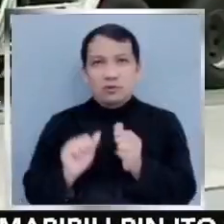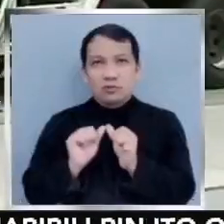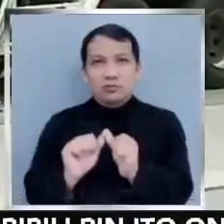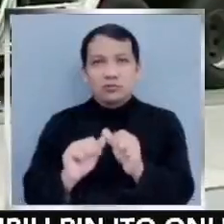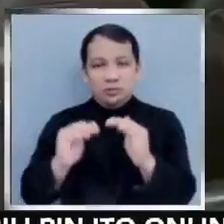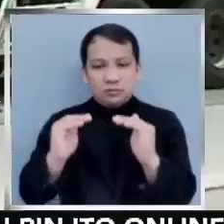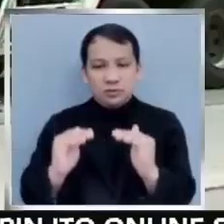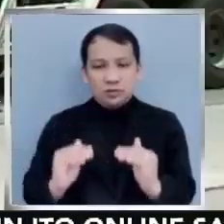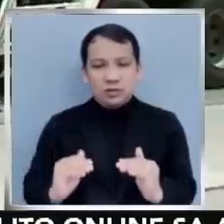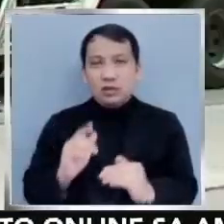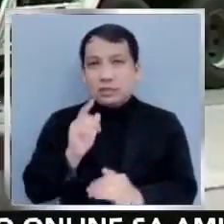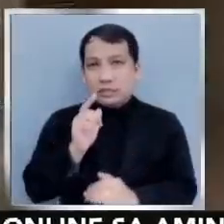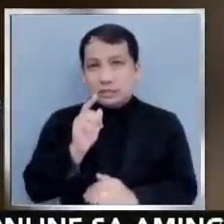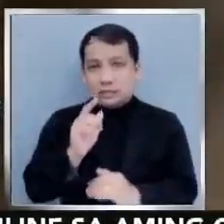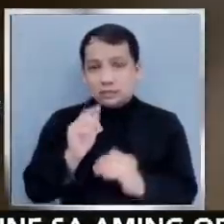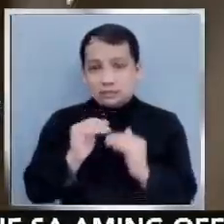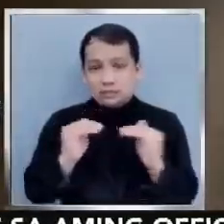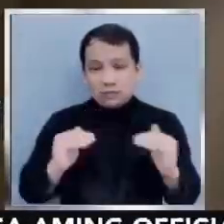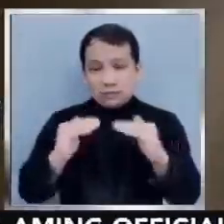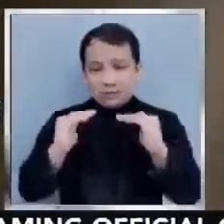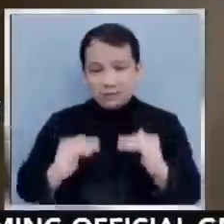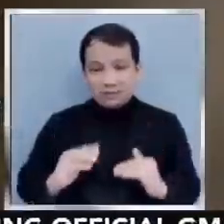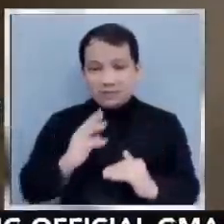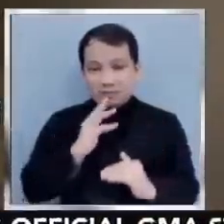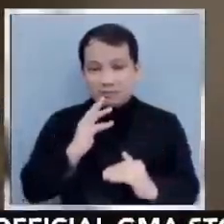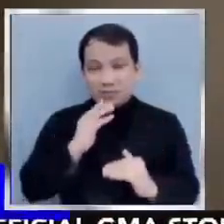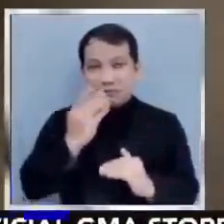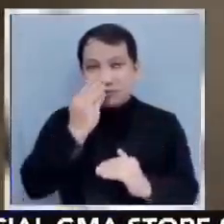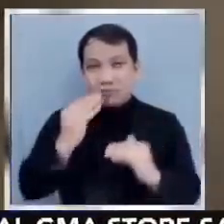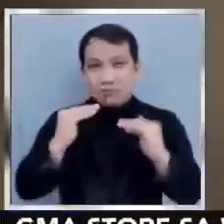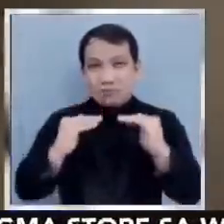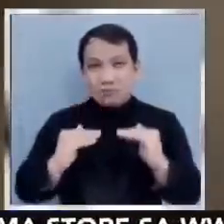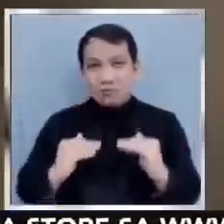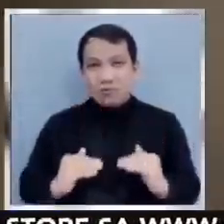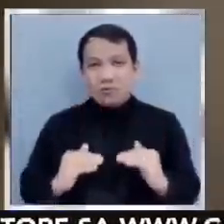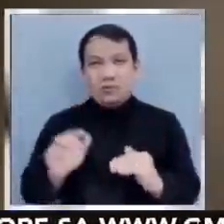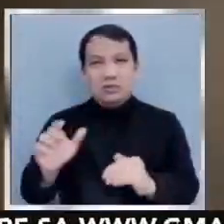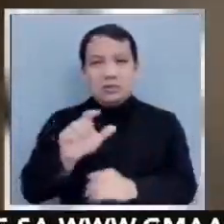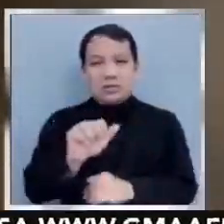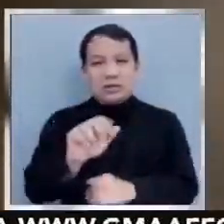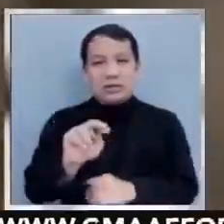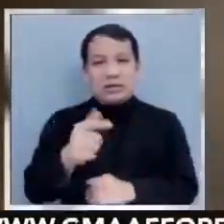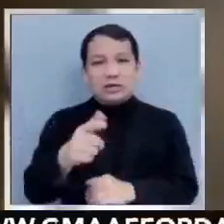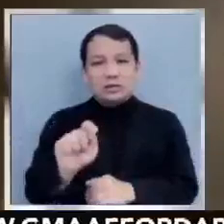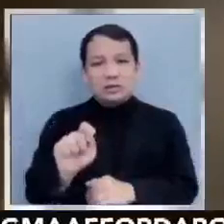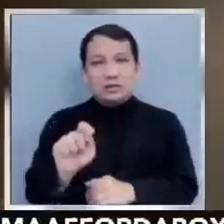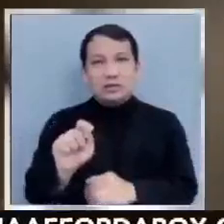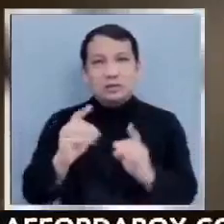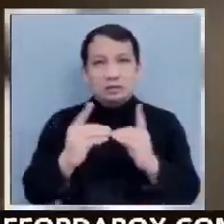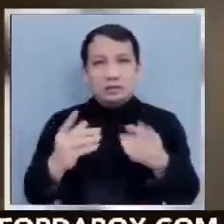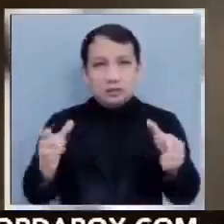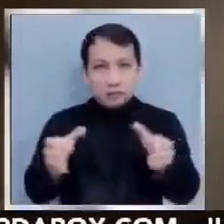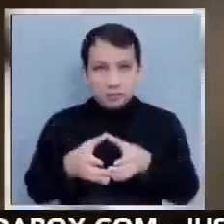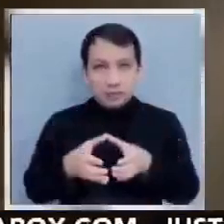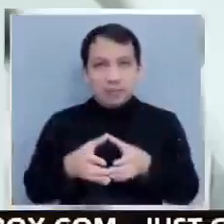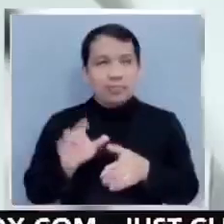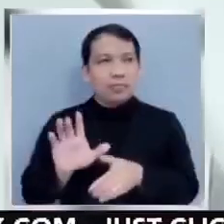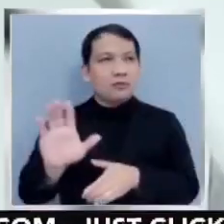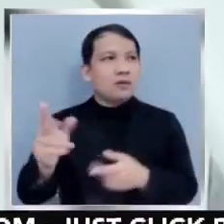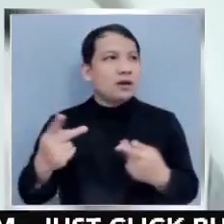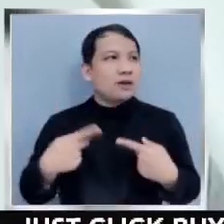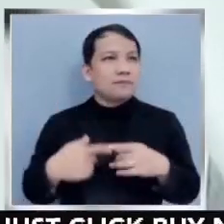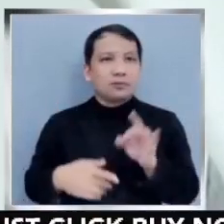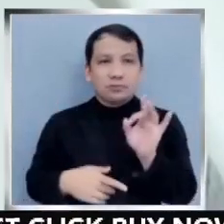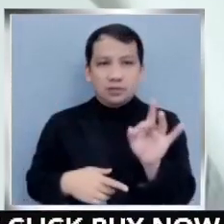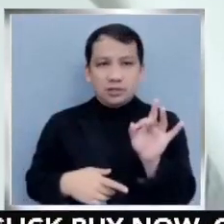ng tubig sa Angat Dam. Meron po kaming 80 mobile tankers na naka-standby na po yan sa ating mga field offices. Ang mas mainam po sana